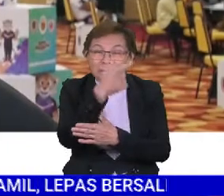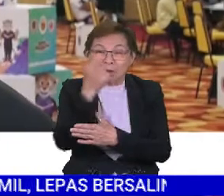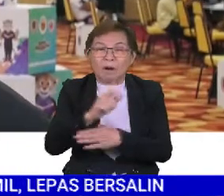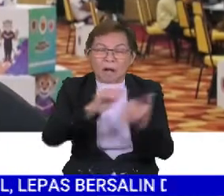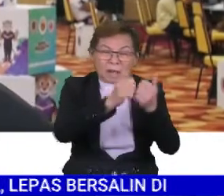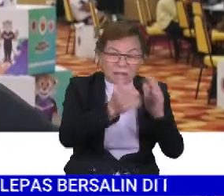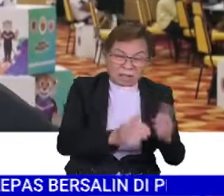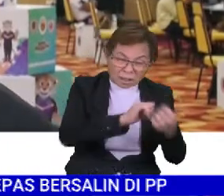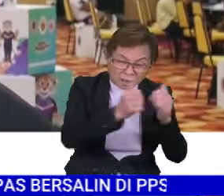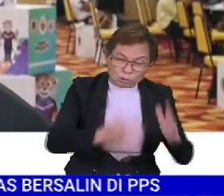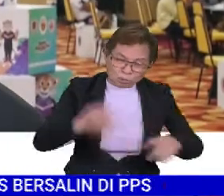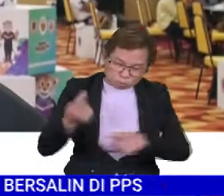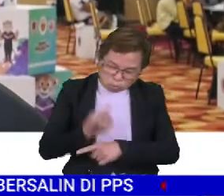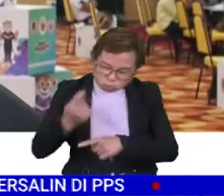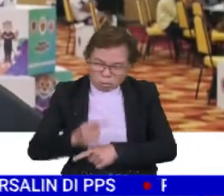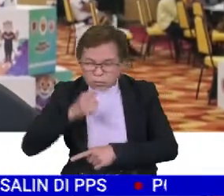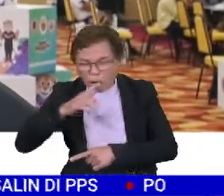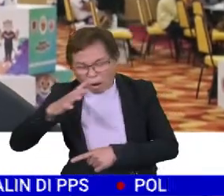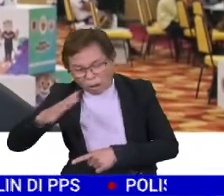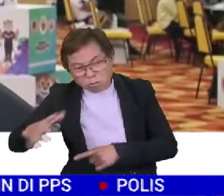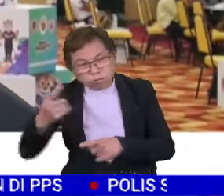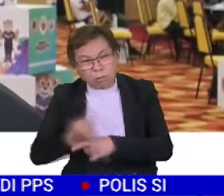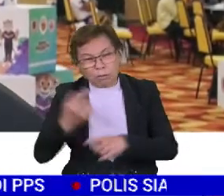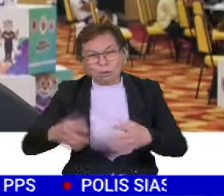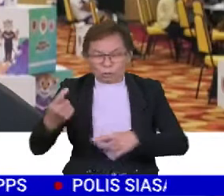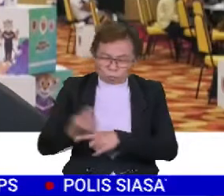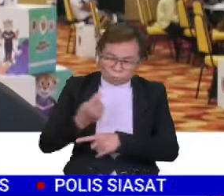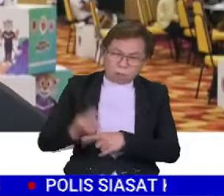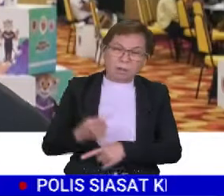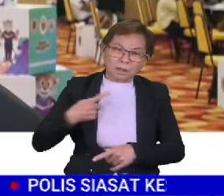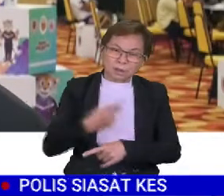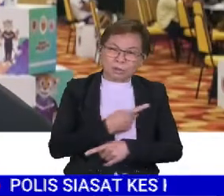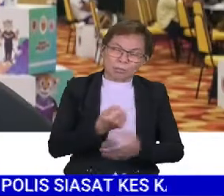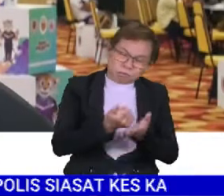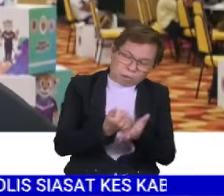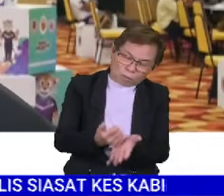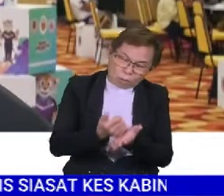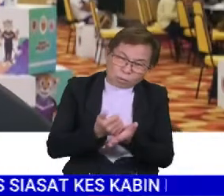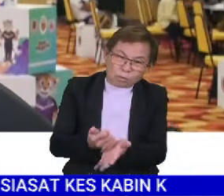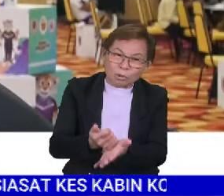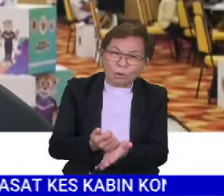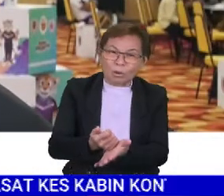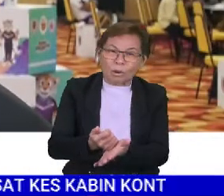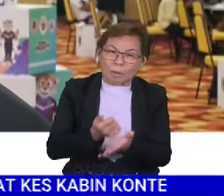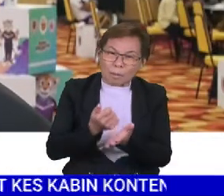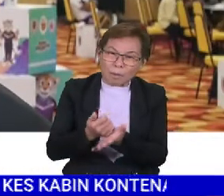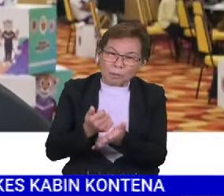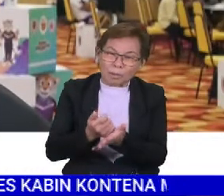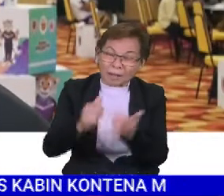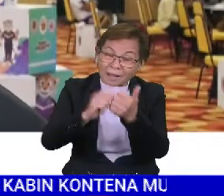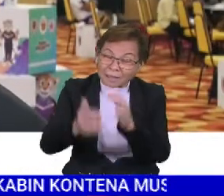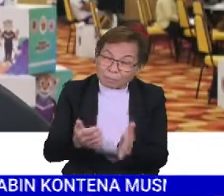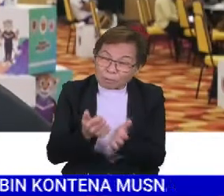kita dah bertih lama jadi dia pun kita dah training dan kita dah bagi bantuan dari segi untuk Aa